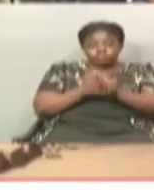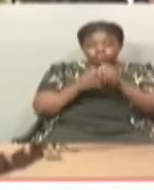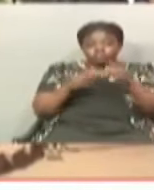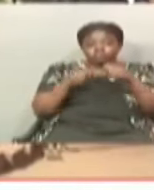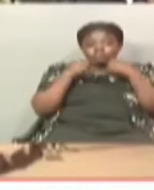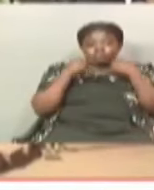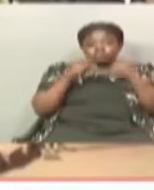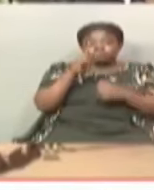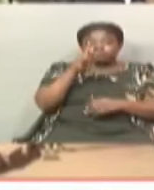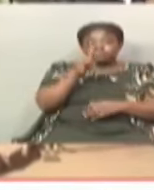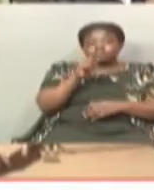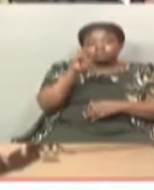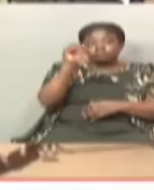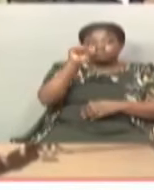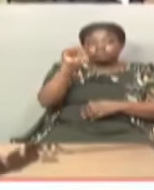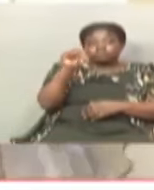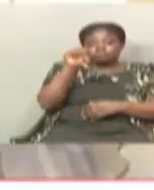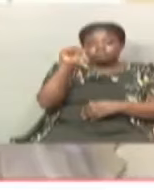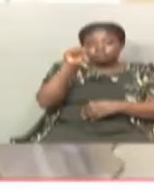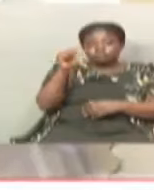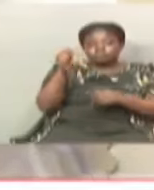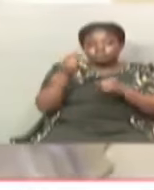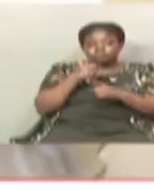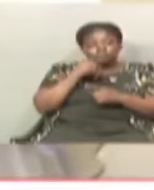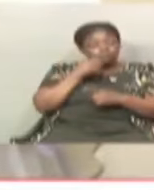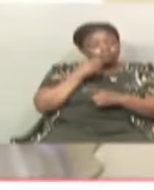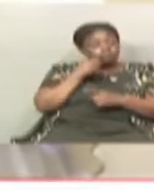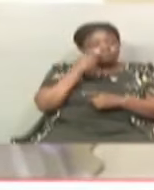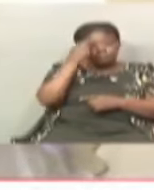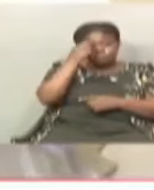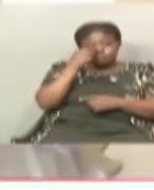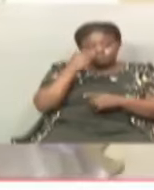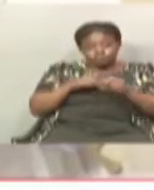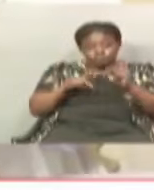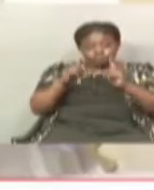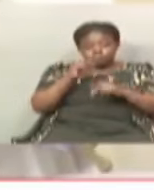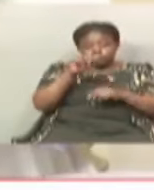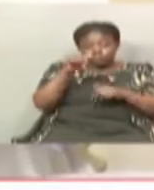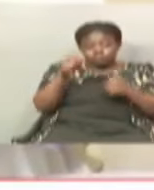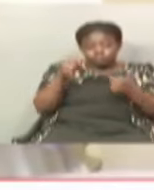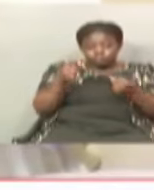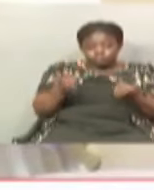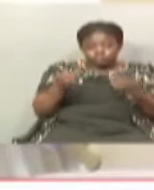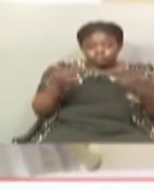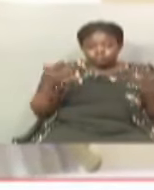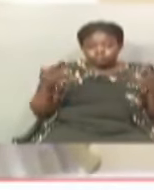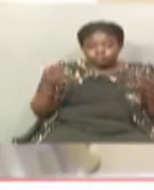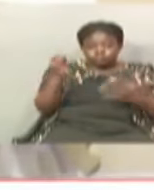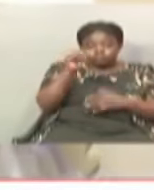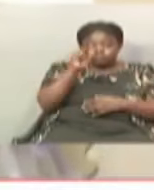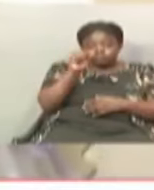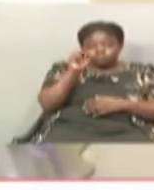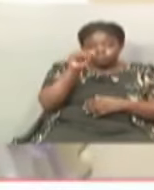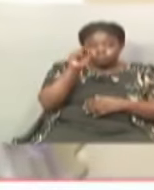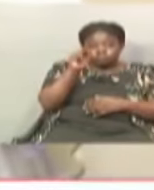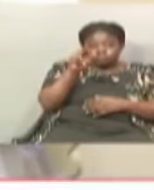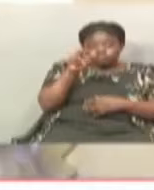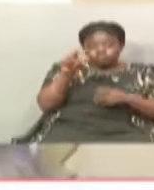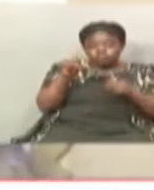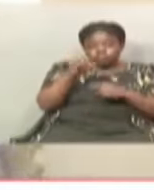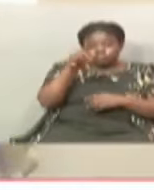Father Joseph Kasasa okuva ennamayumba nga yawa kuba nnaddiini abali okubadde Reverend Father Joseph Sentomero ne Reverend Father Paul